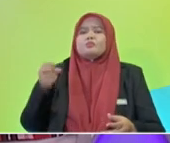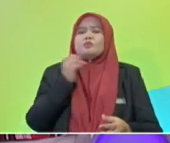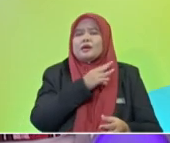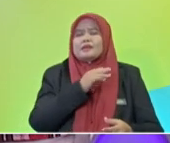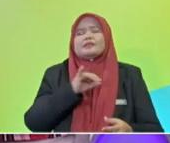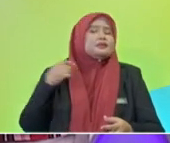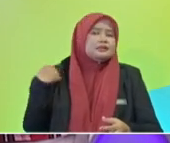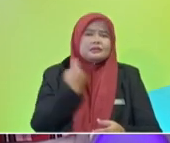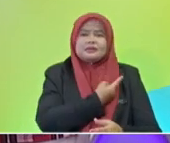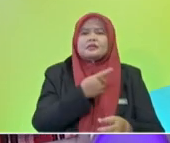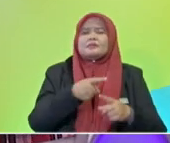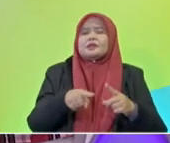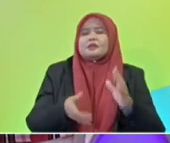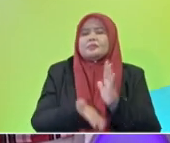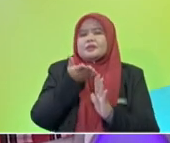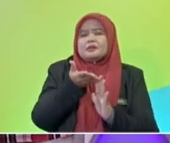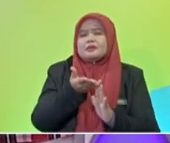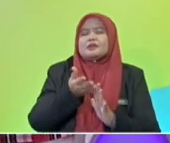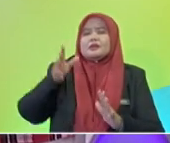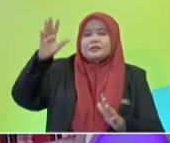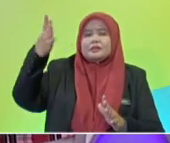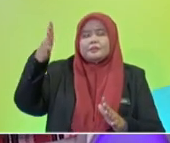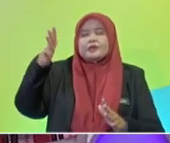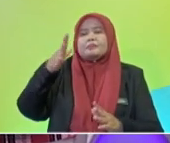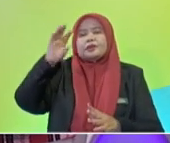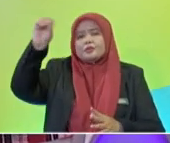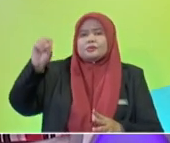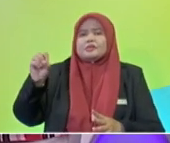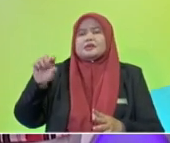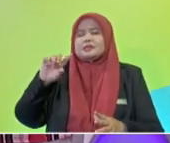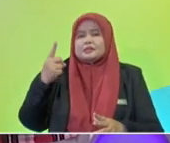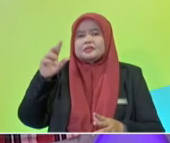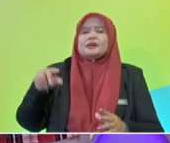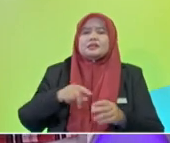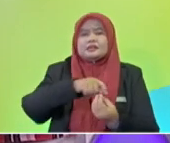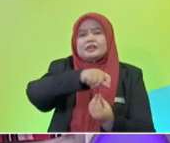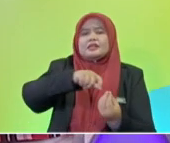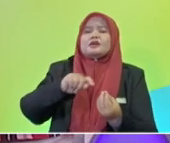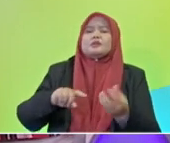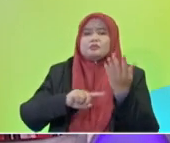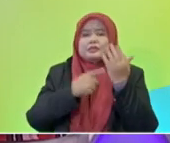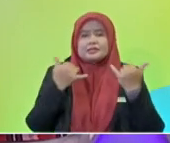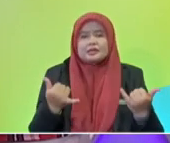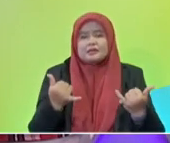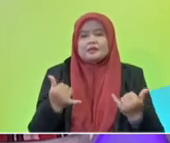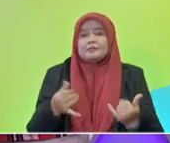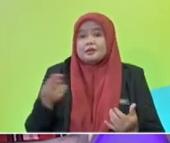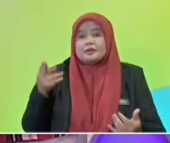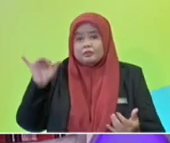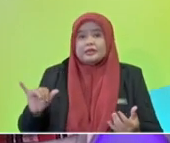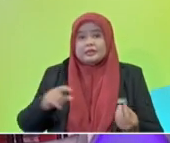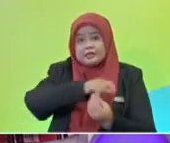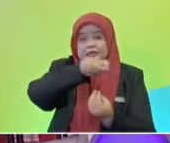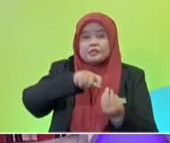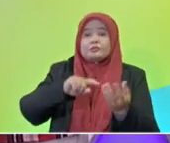hanya 15% sahaj yang dikitar semula sekarang bahan-bahan yang kita boleh kitar semula adalah contohnya seperti